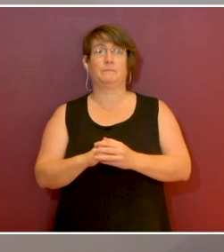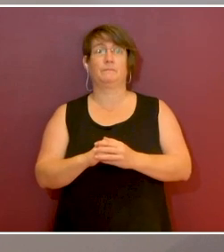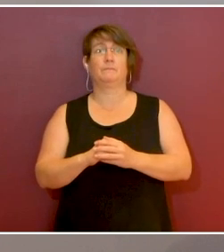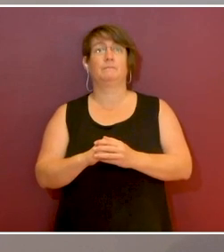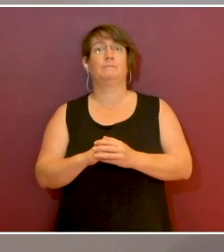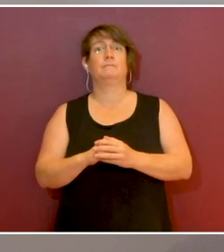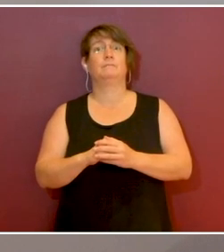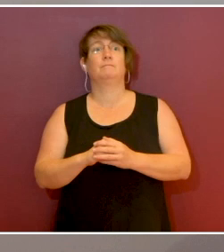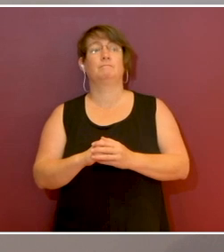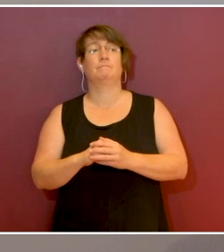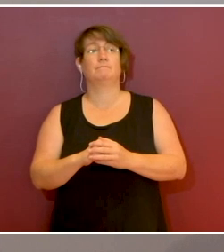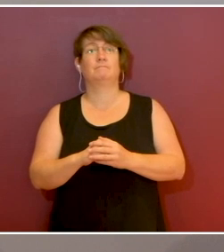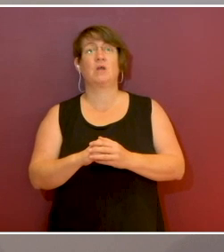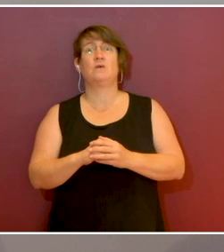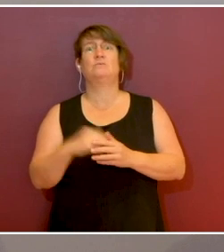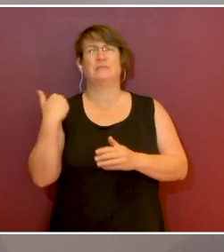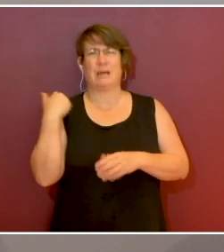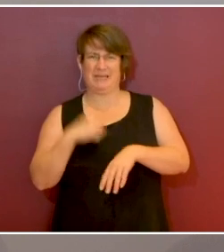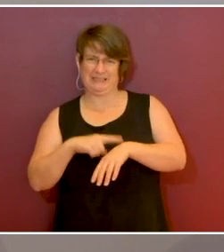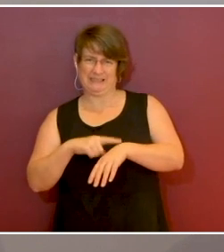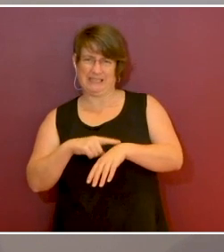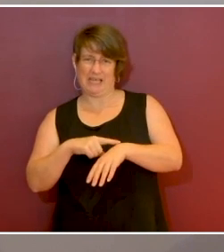Und weil zu diesem Zeitpunkt dann die